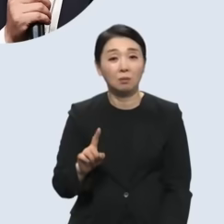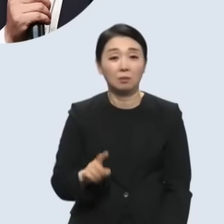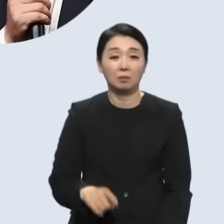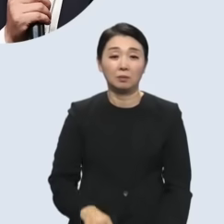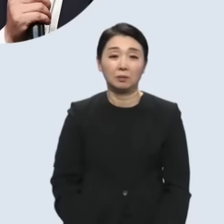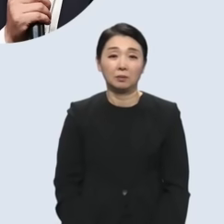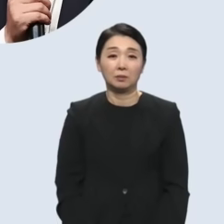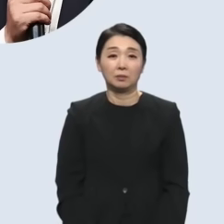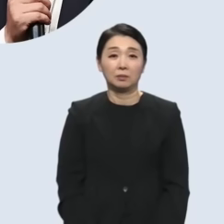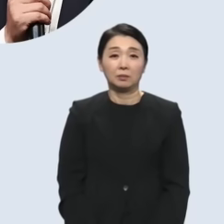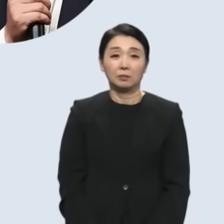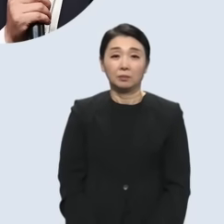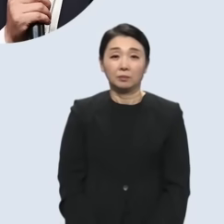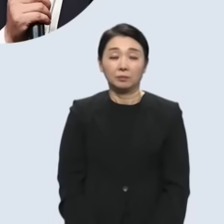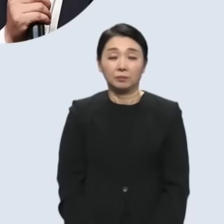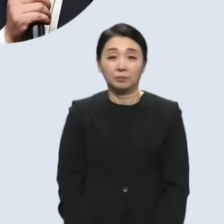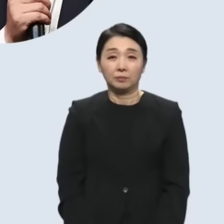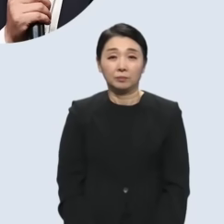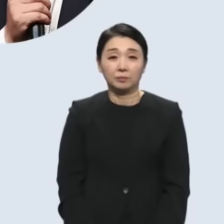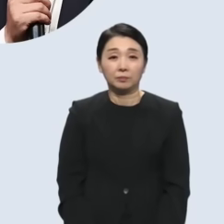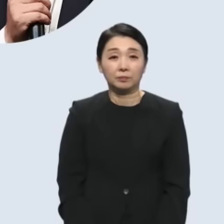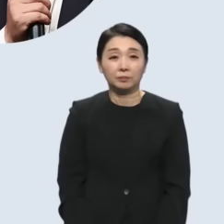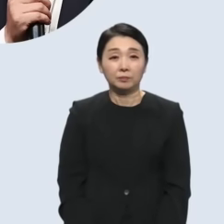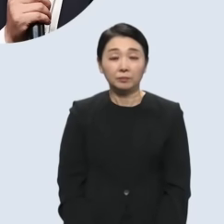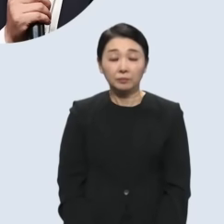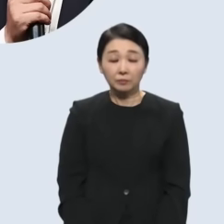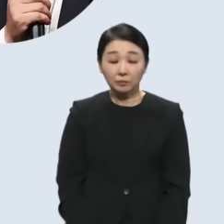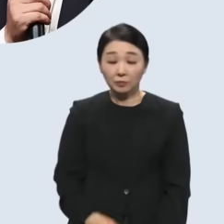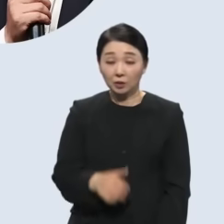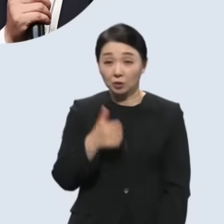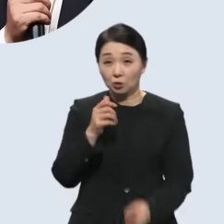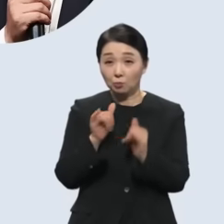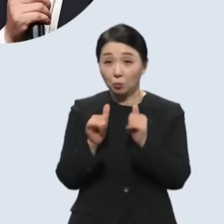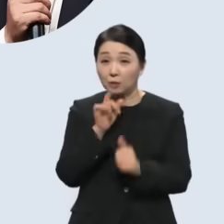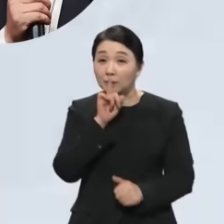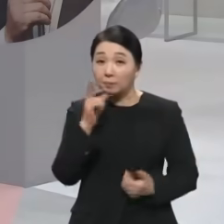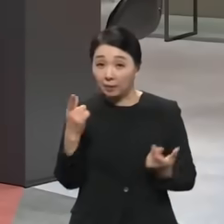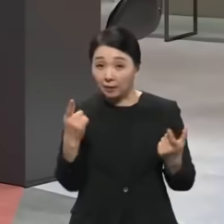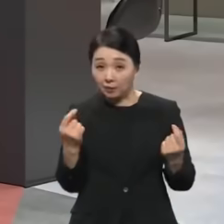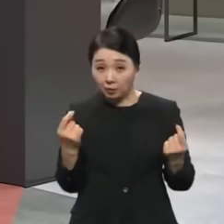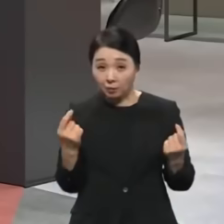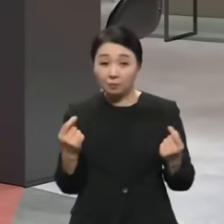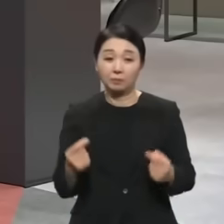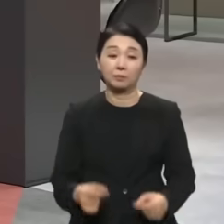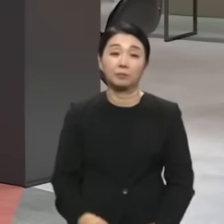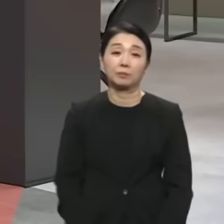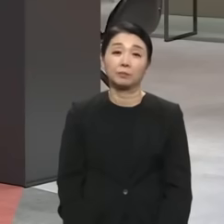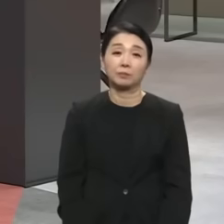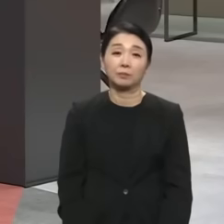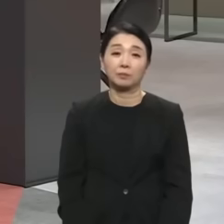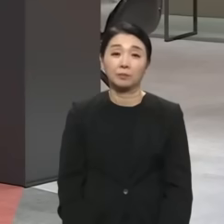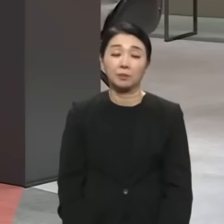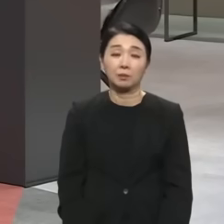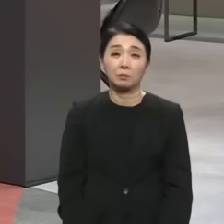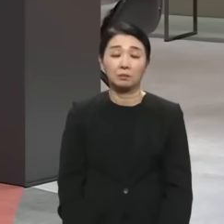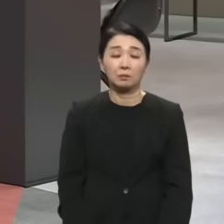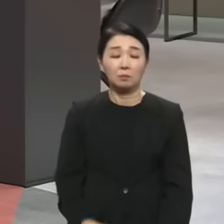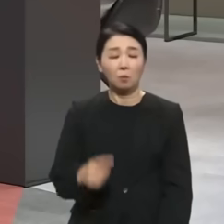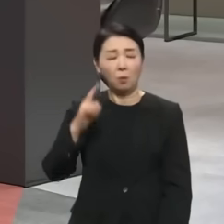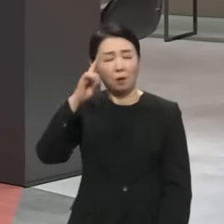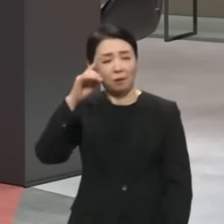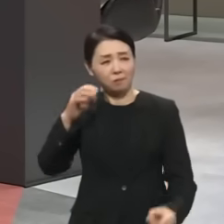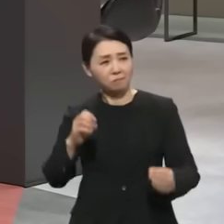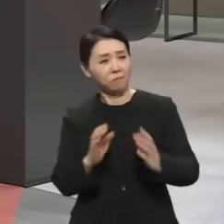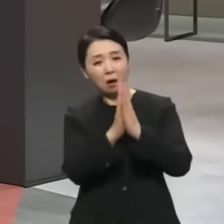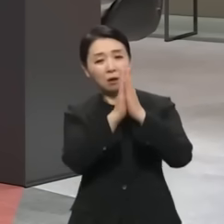부분이에요 그래서 오늘이 주제를 다시 들고 온 건데 지금 변호사님 말씀하신 그 부분이에요 지금 이렇게 서로 첨예하게 부딪히는 부분이 있고